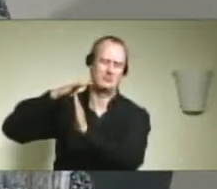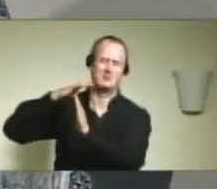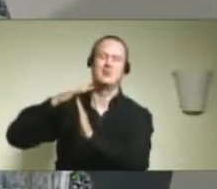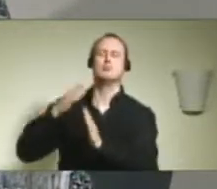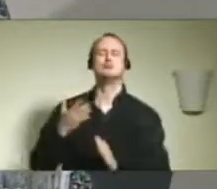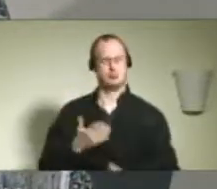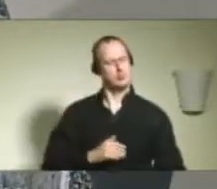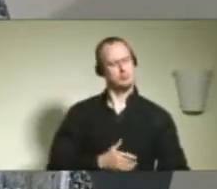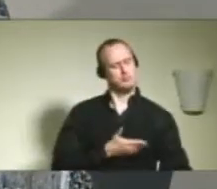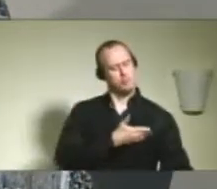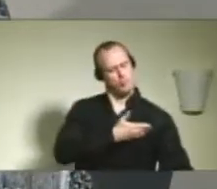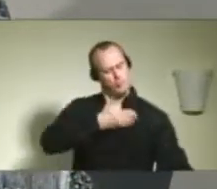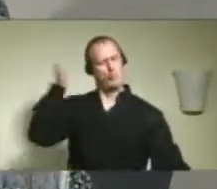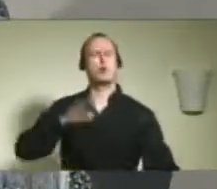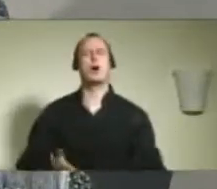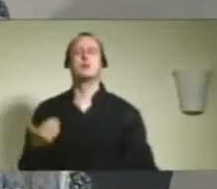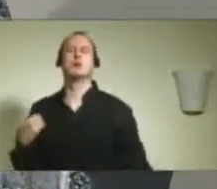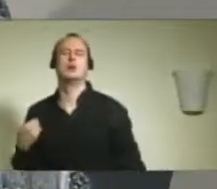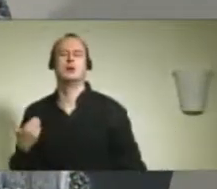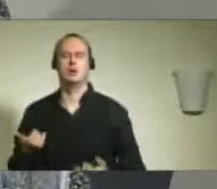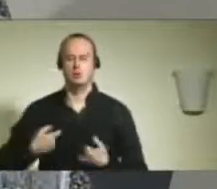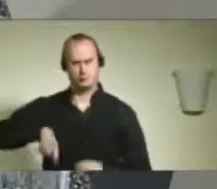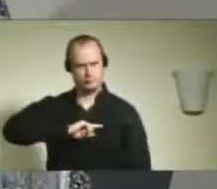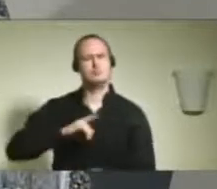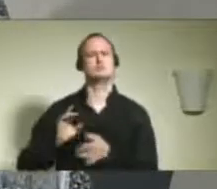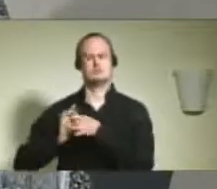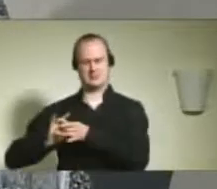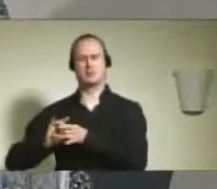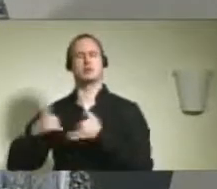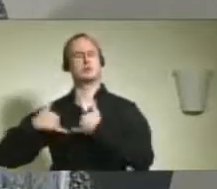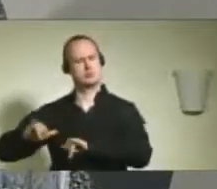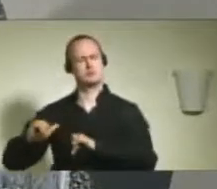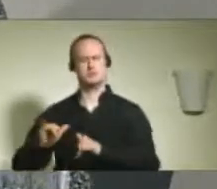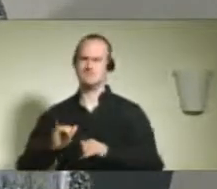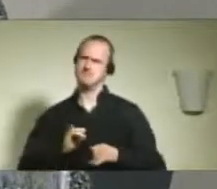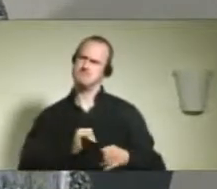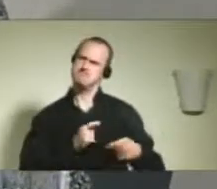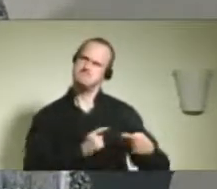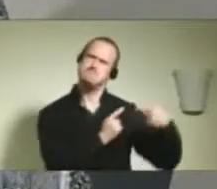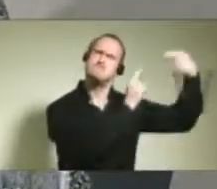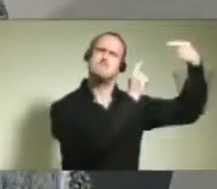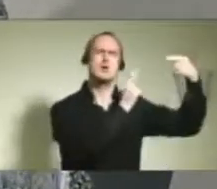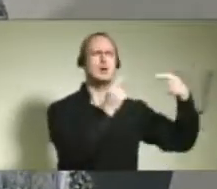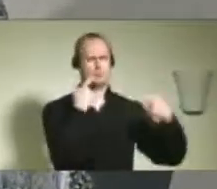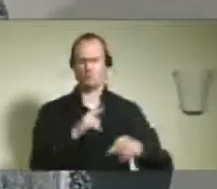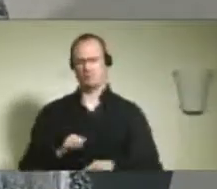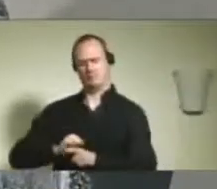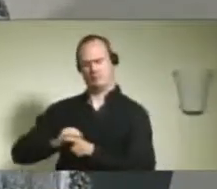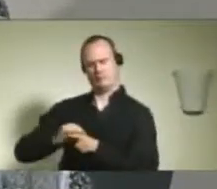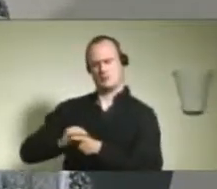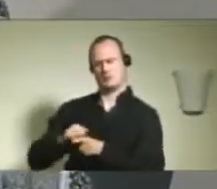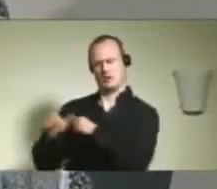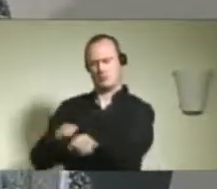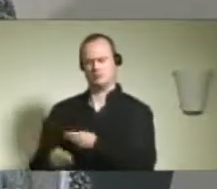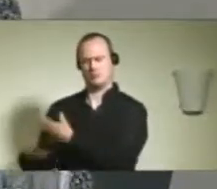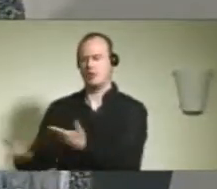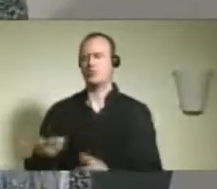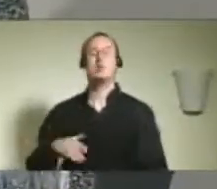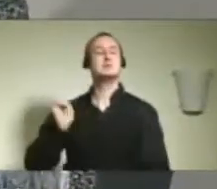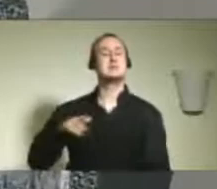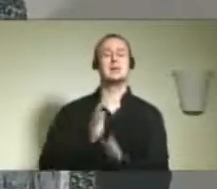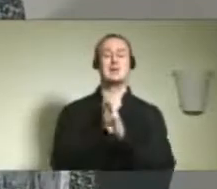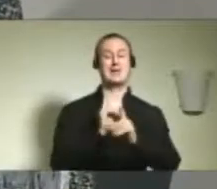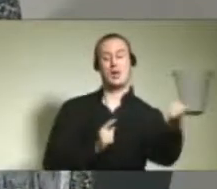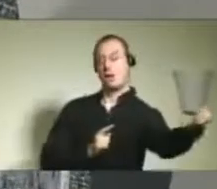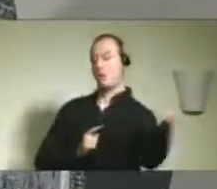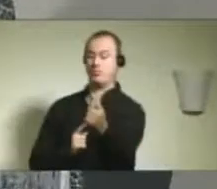plus qu'avant et on continue à se battre pour que les gens soient vraiment bien formés, qu'ils ne soient pas dépourvus devant le client et qu'ils ne fassent pas non plus en même